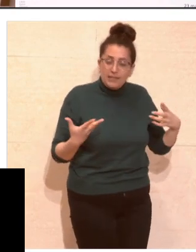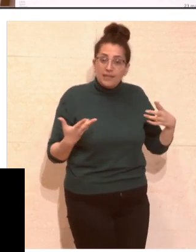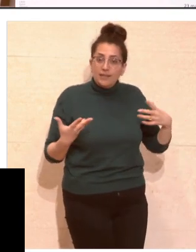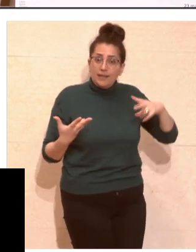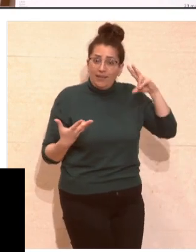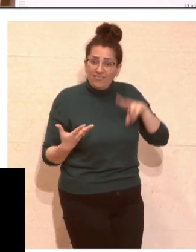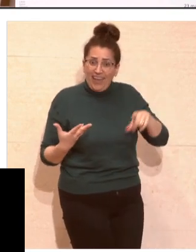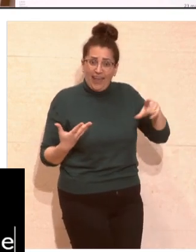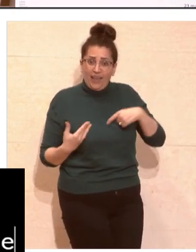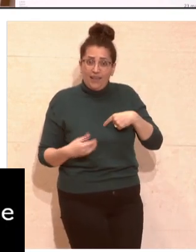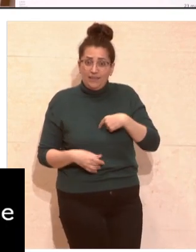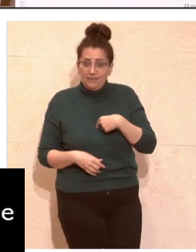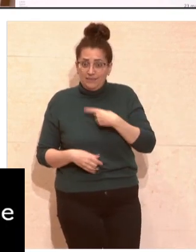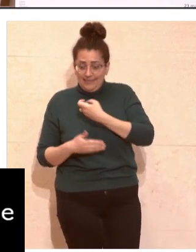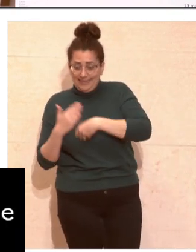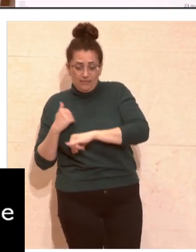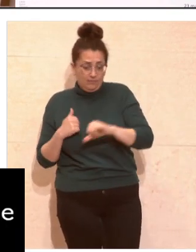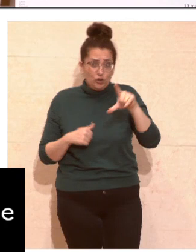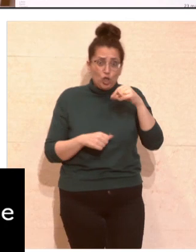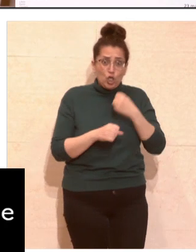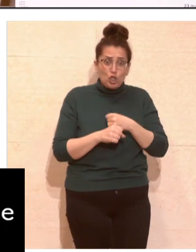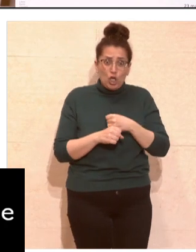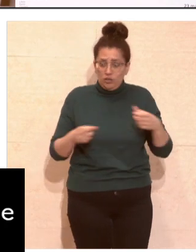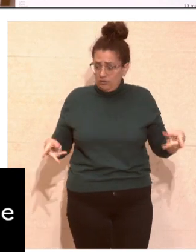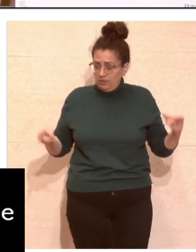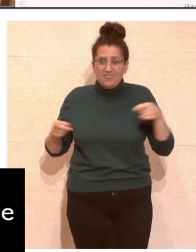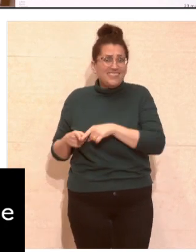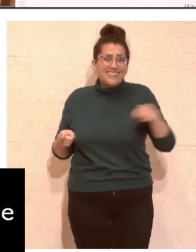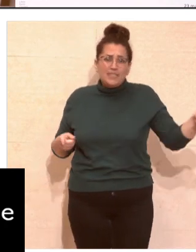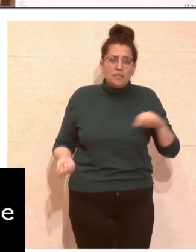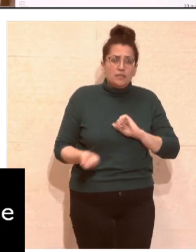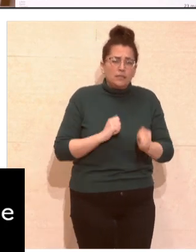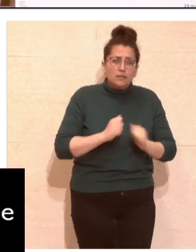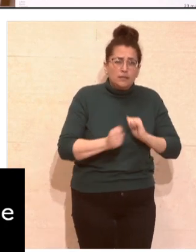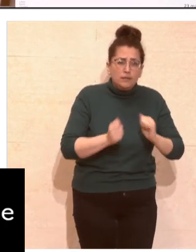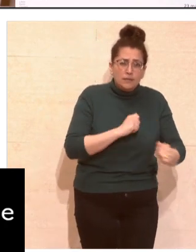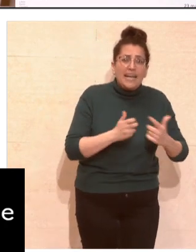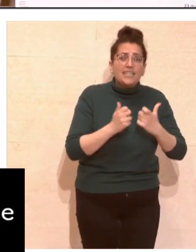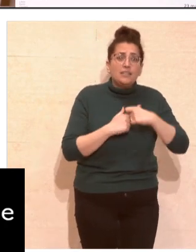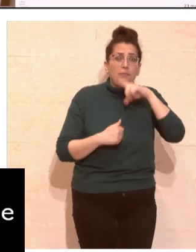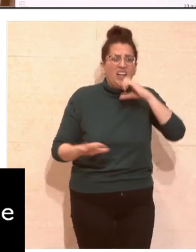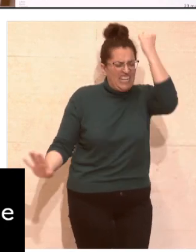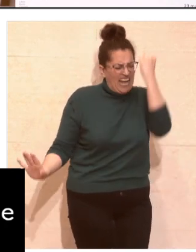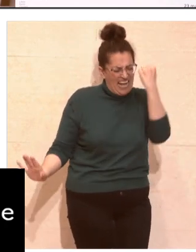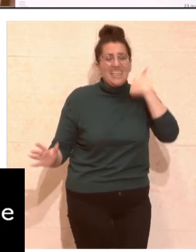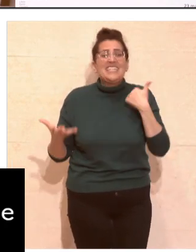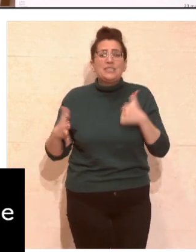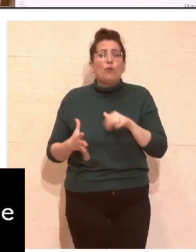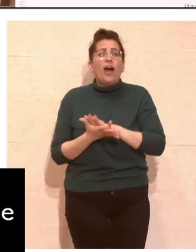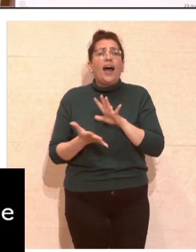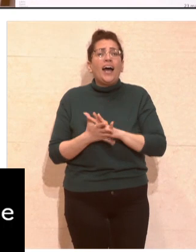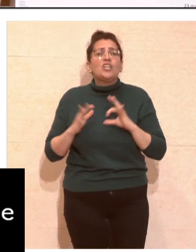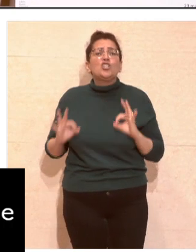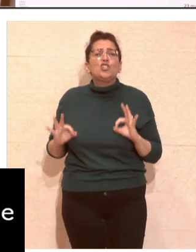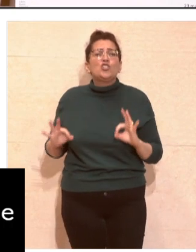vitesse grand V de 0 à 2 ans. Donc, ce qu'il faut, c'est qu'à chaque fois que le parent, finalement, réussit, « Hey, mon enfant, finalement, est à 6 mois, il me semble que là, bon, 2,